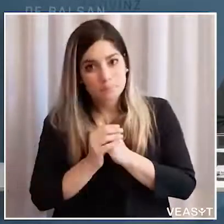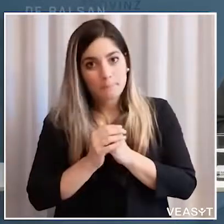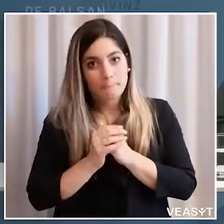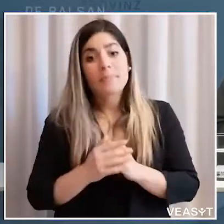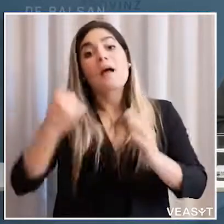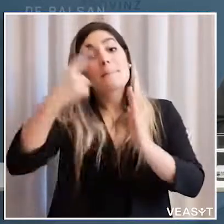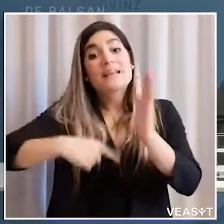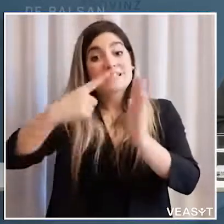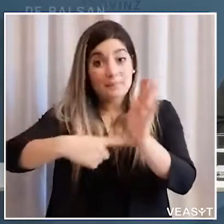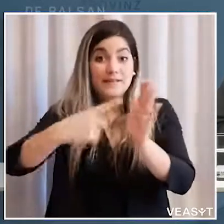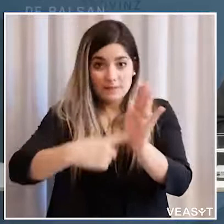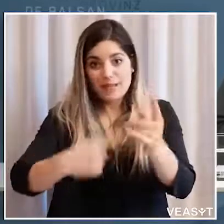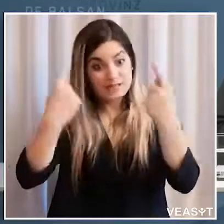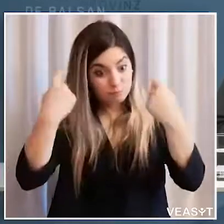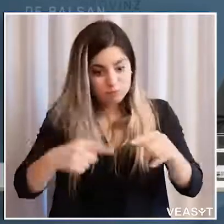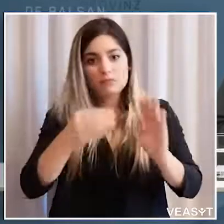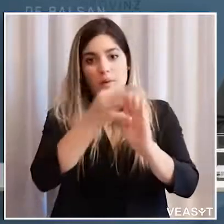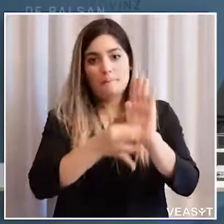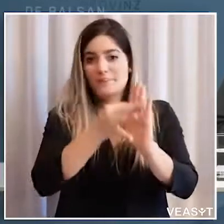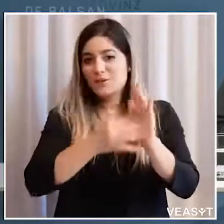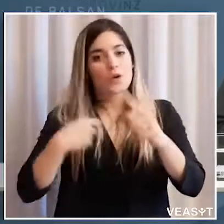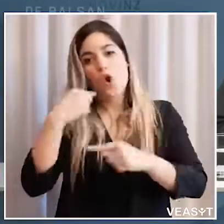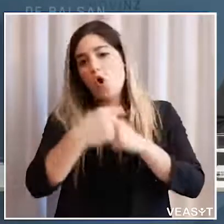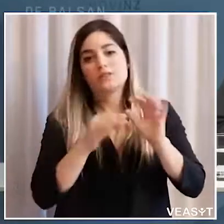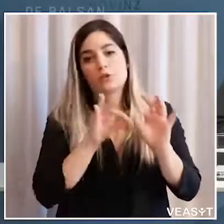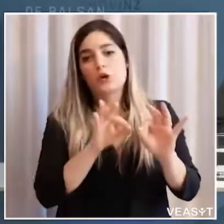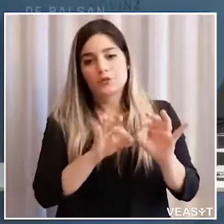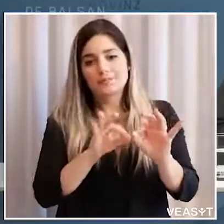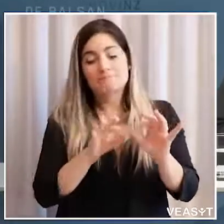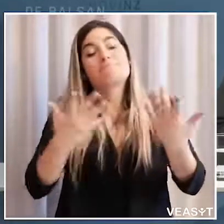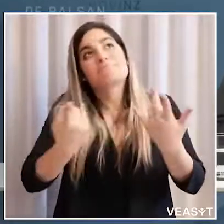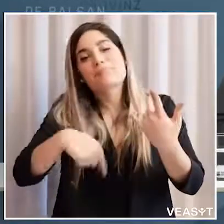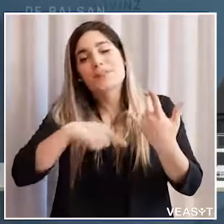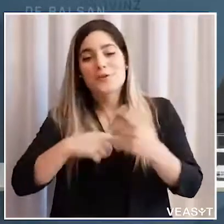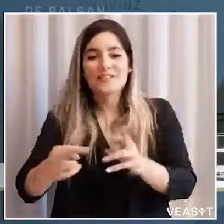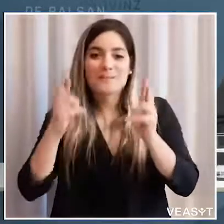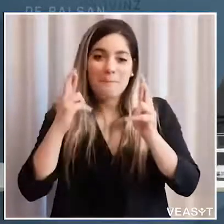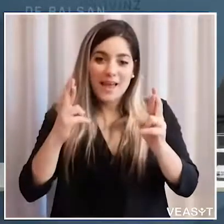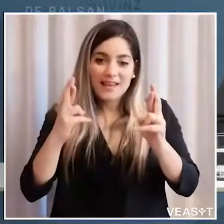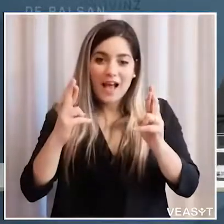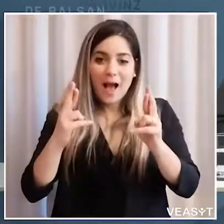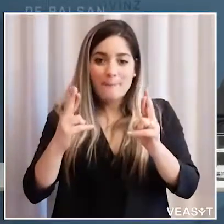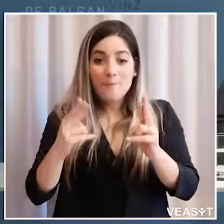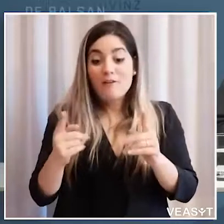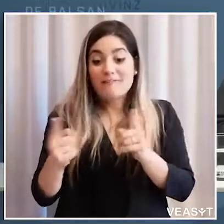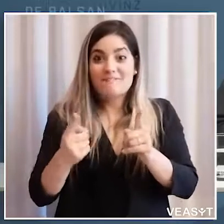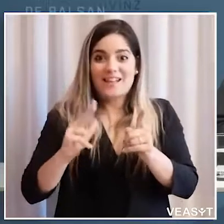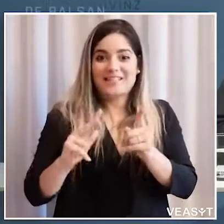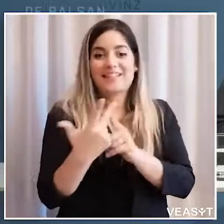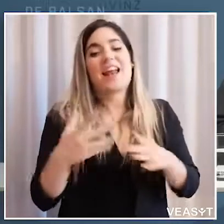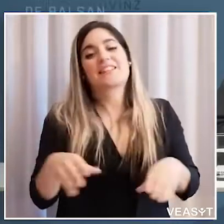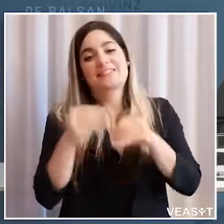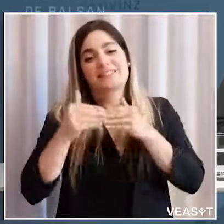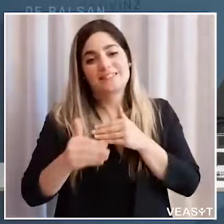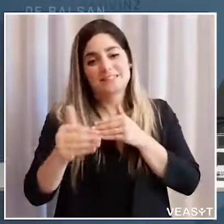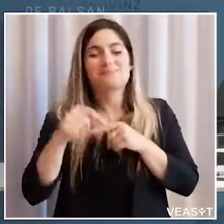ancora per mesi le misure più importanti da osservare così potremmo anche poi speriamo entrare successivamente una